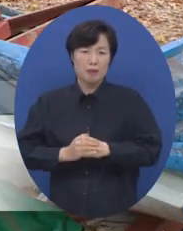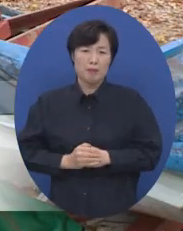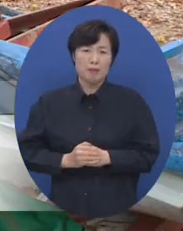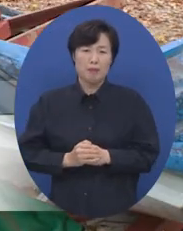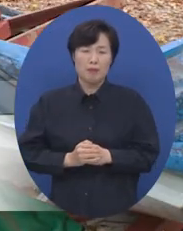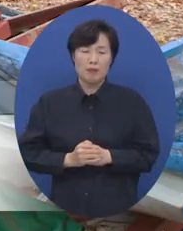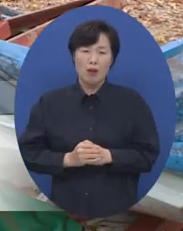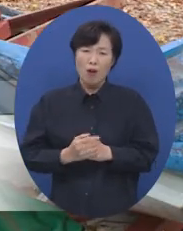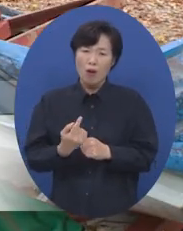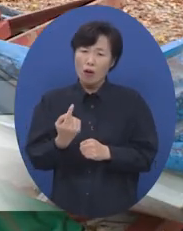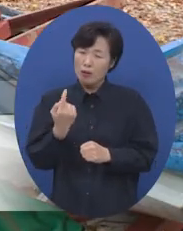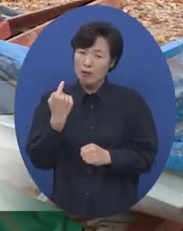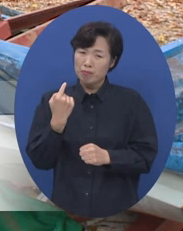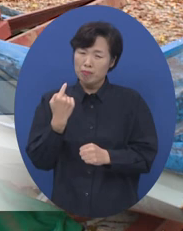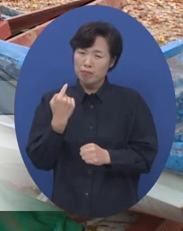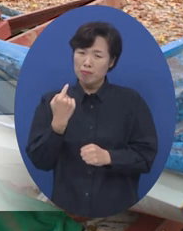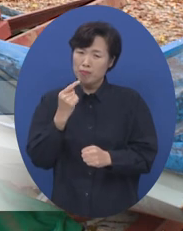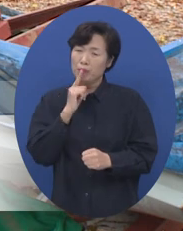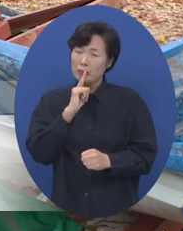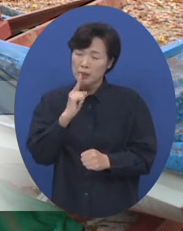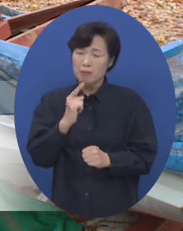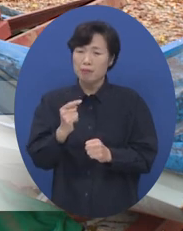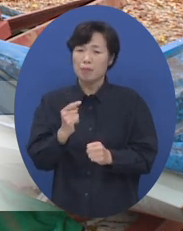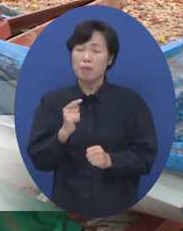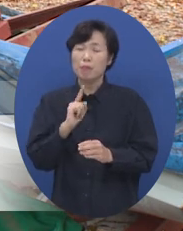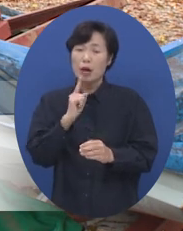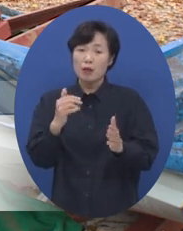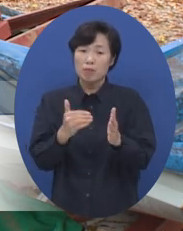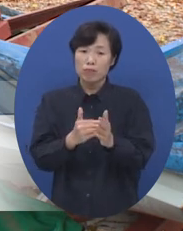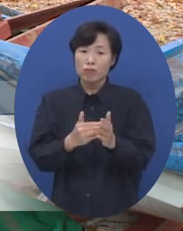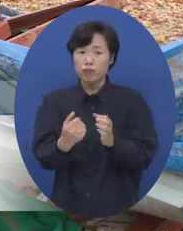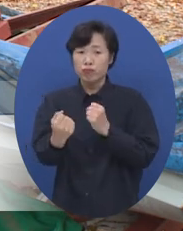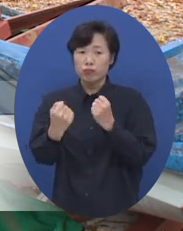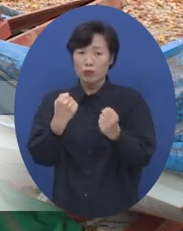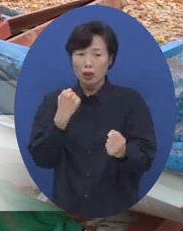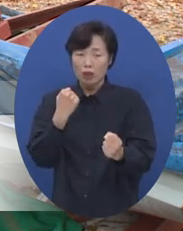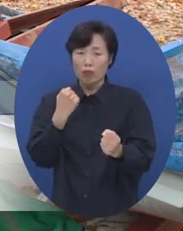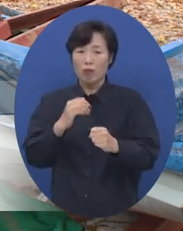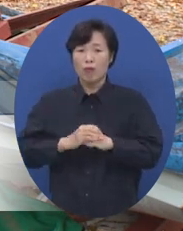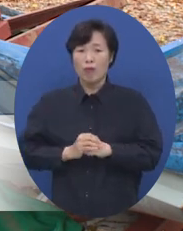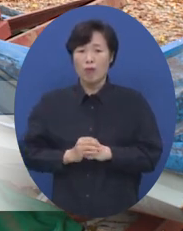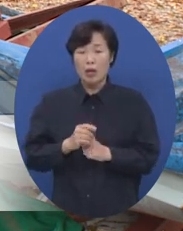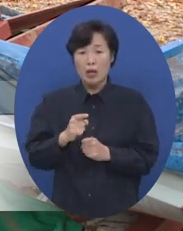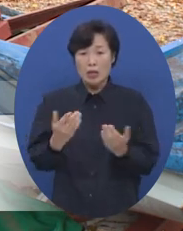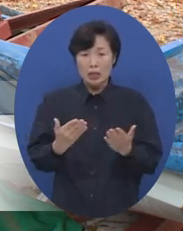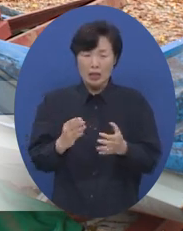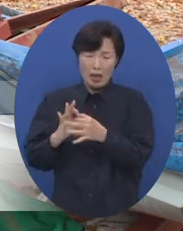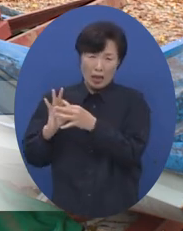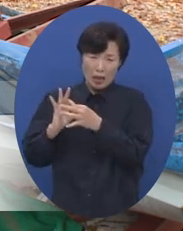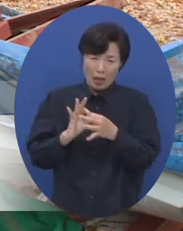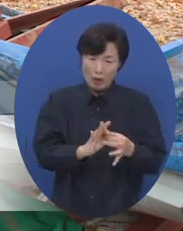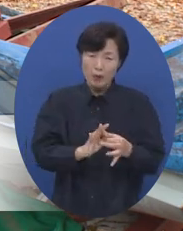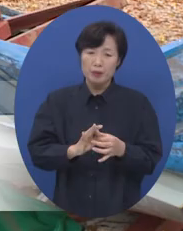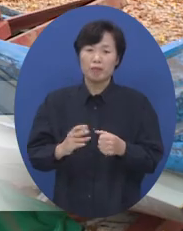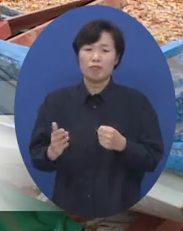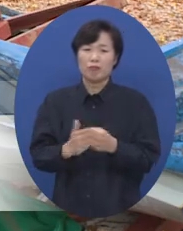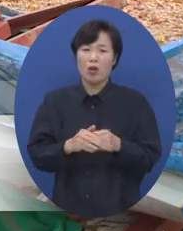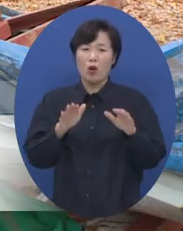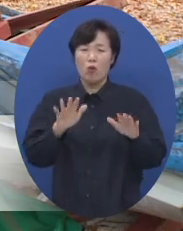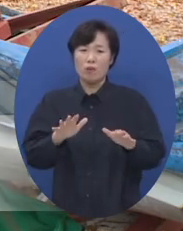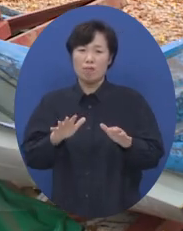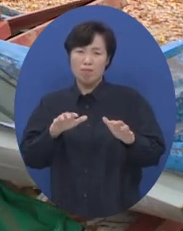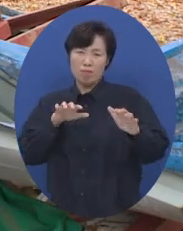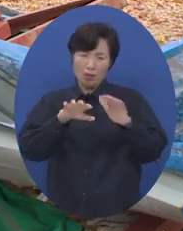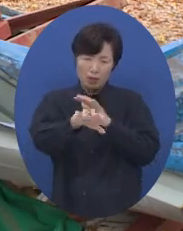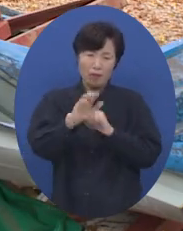행정 어 예고를 했고 그 다음을 지난주에 4 영장을 발고 하루 오늘